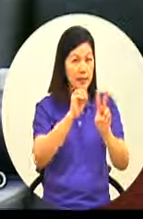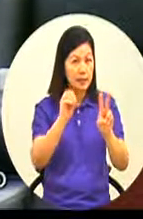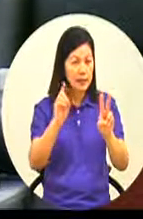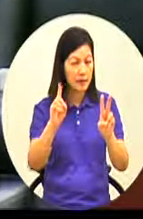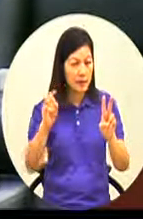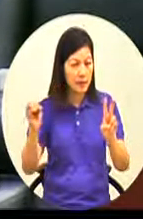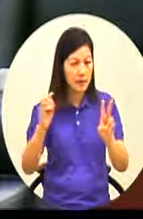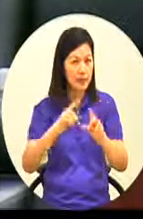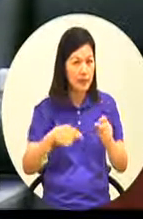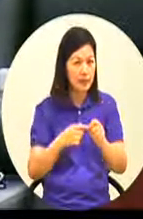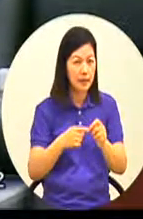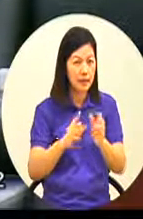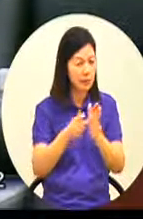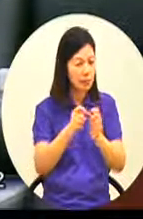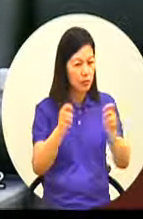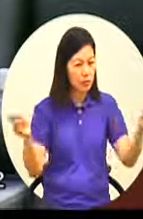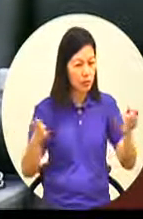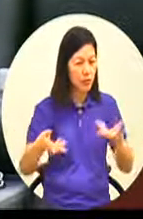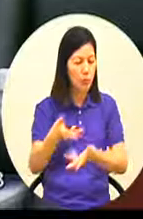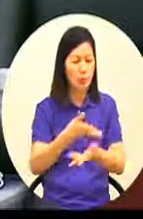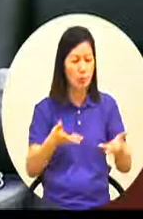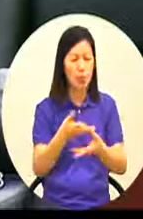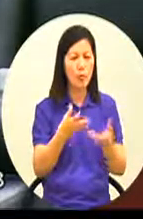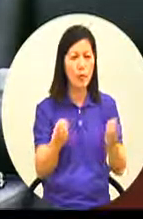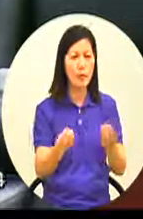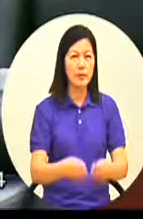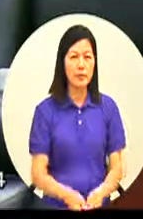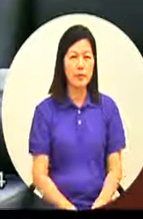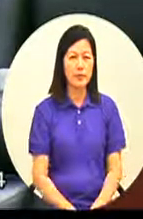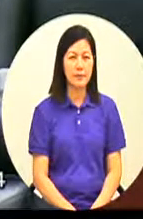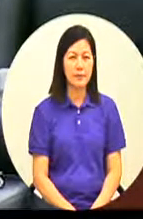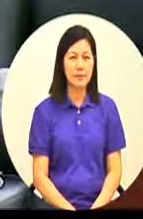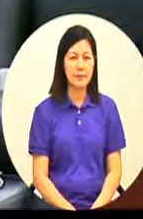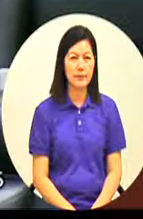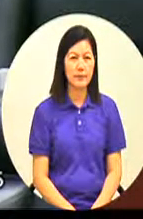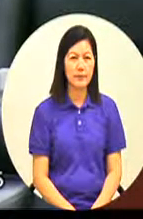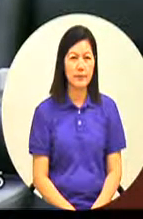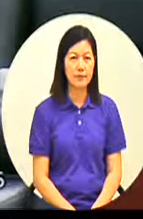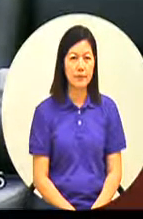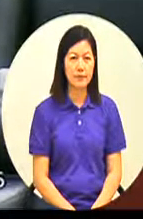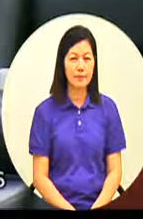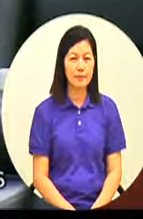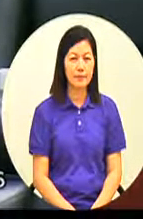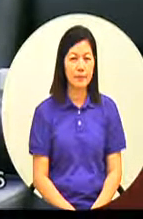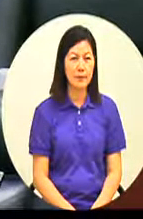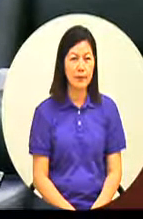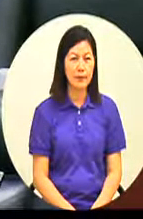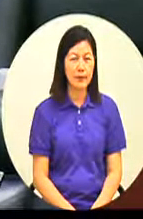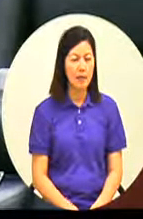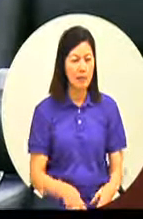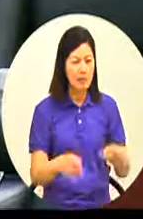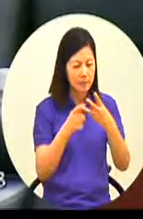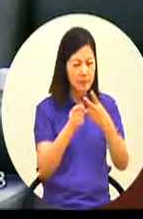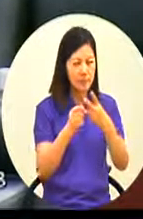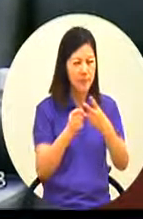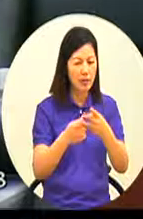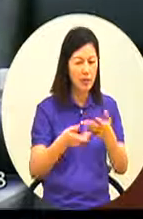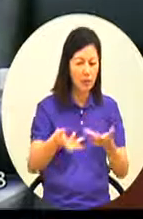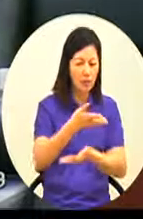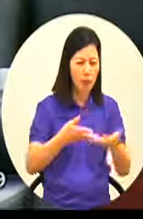非常长的时间没有互动了。那第三种是几乎完全都没有互动哦，就